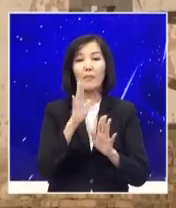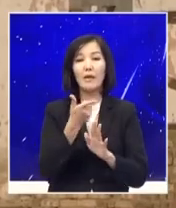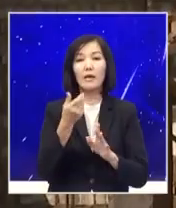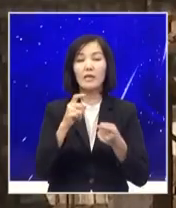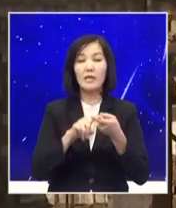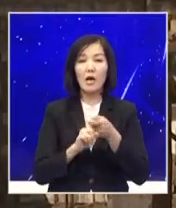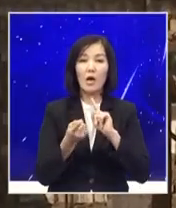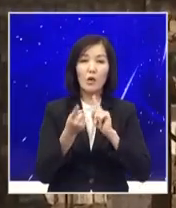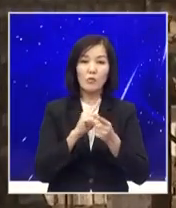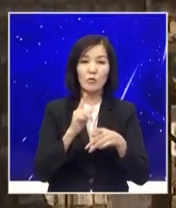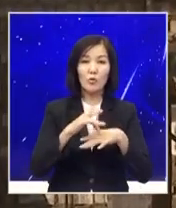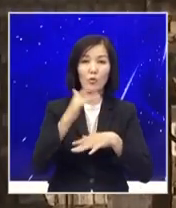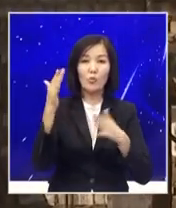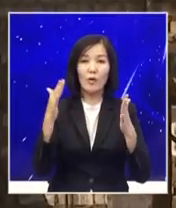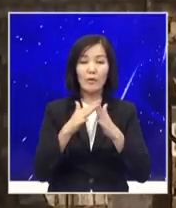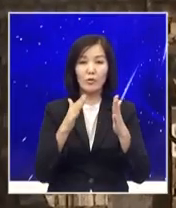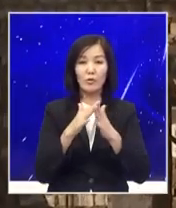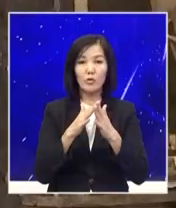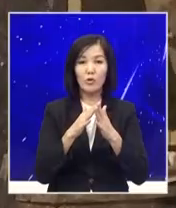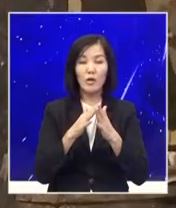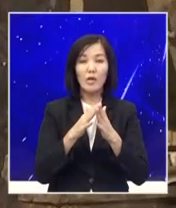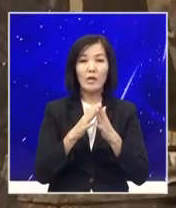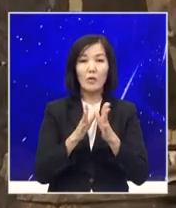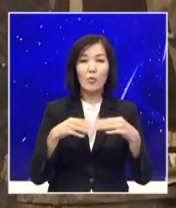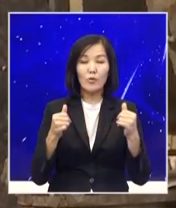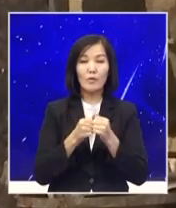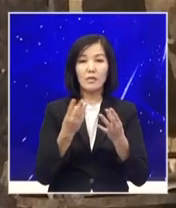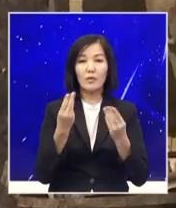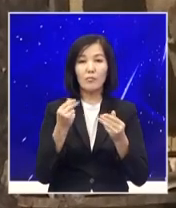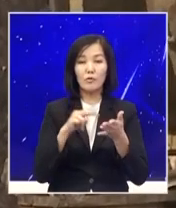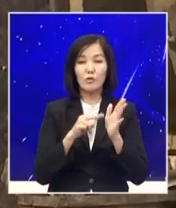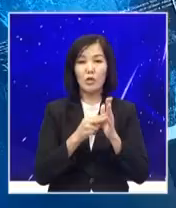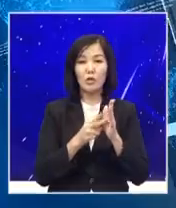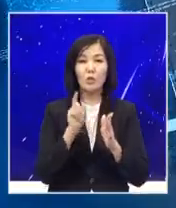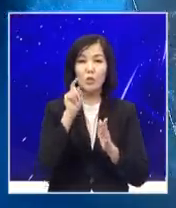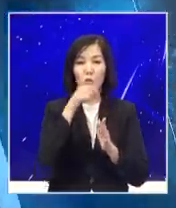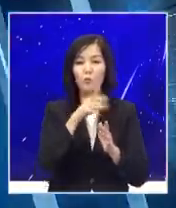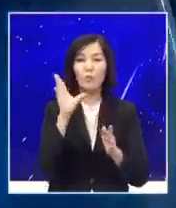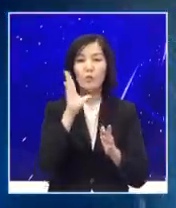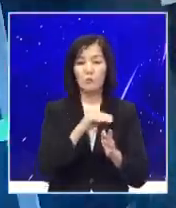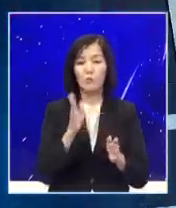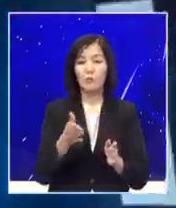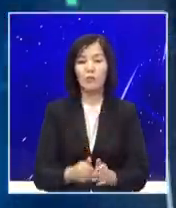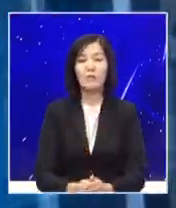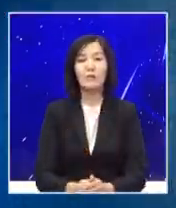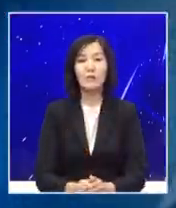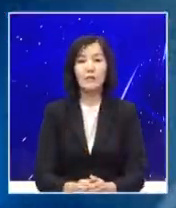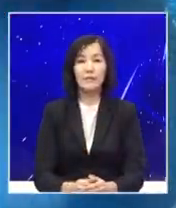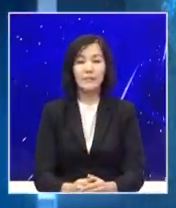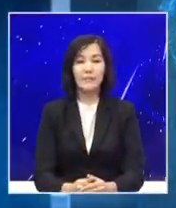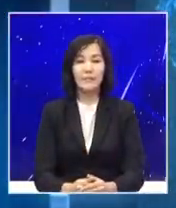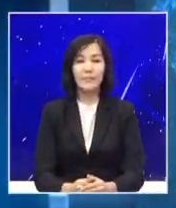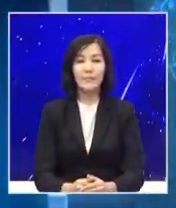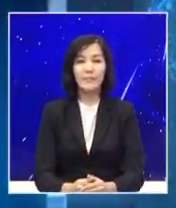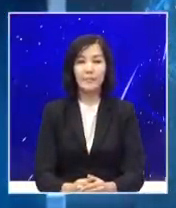көшуі көпқабатты тұрғын үй тұрғындарының да отбасылық бюджетін үнемдеуге сеп. Амина Құдайберген, Гүлмира Темірғалиева,